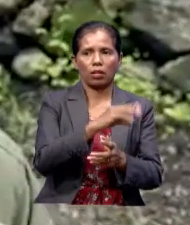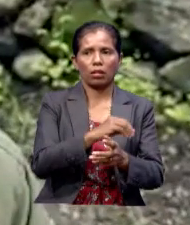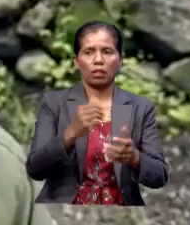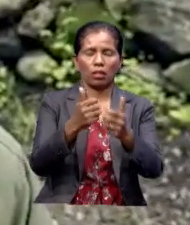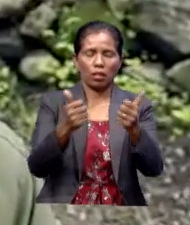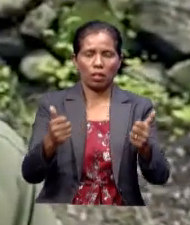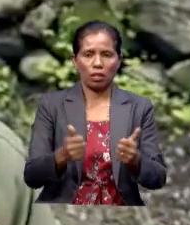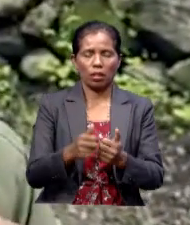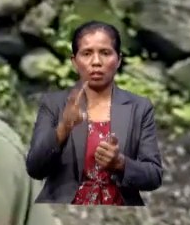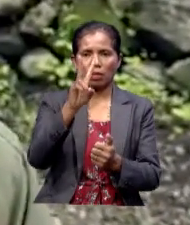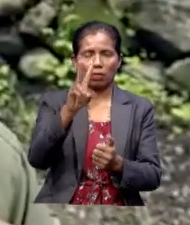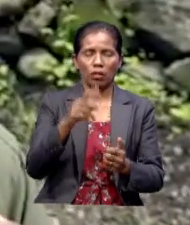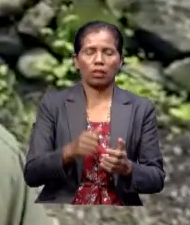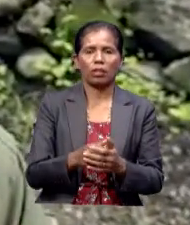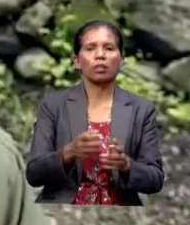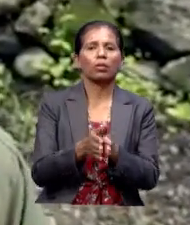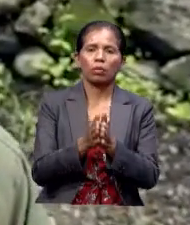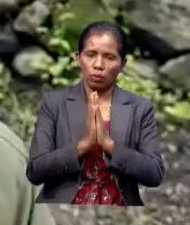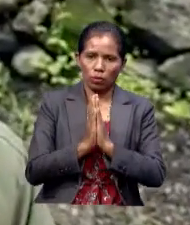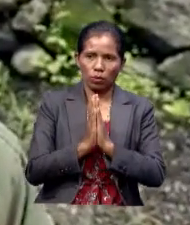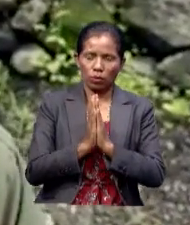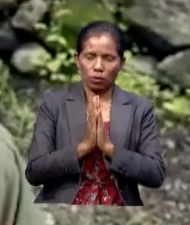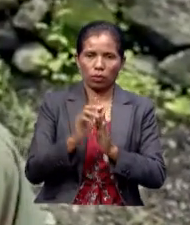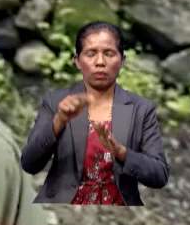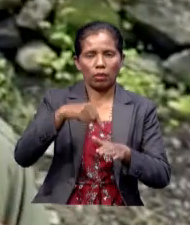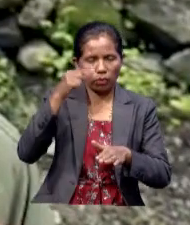maulef khususnya governo